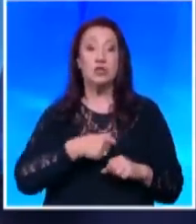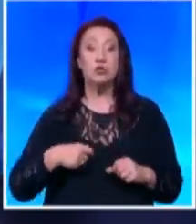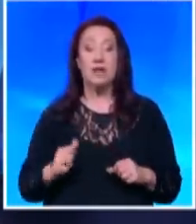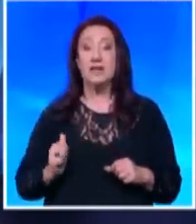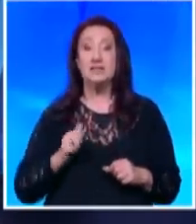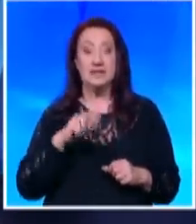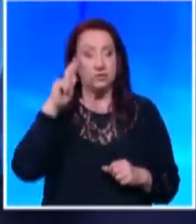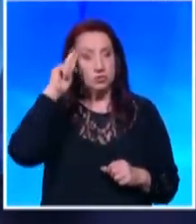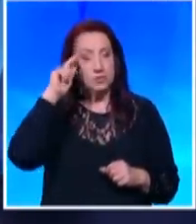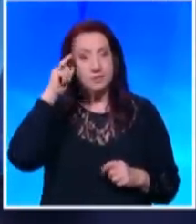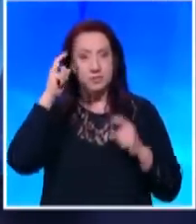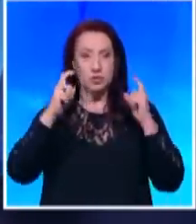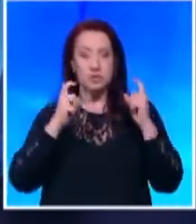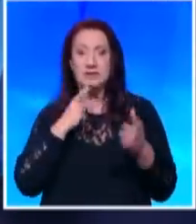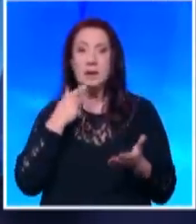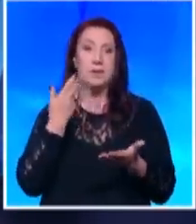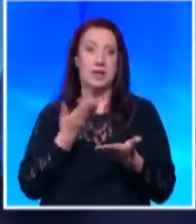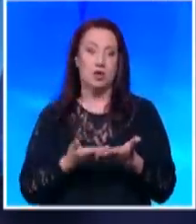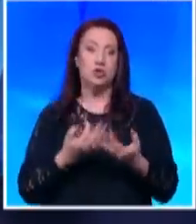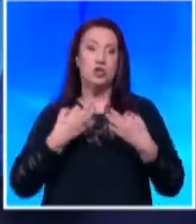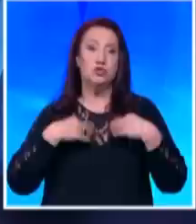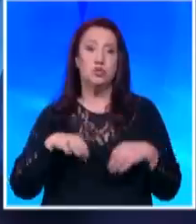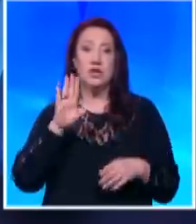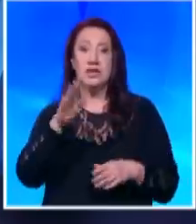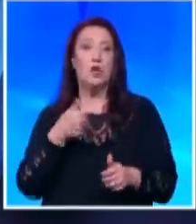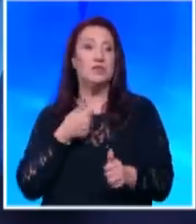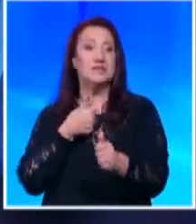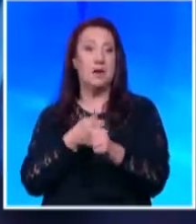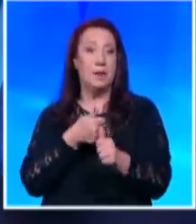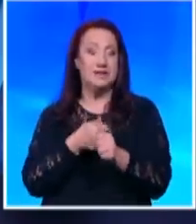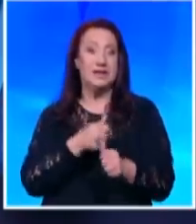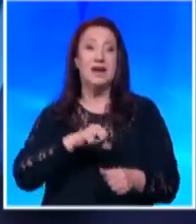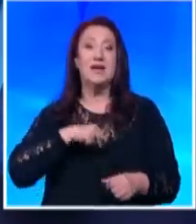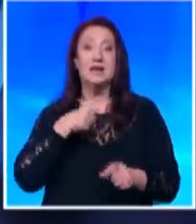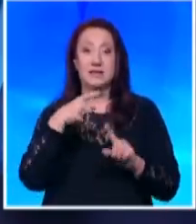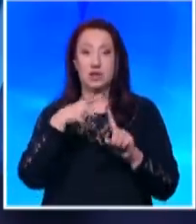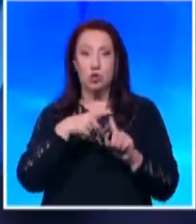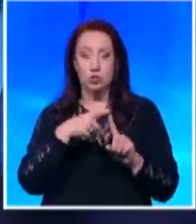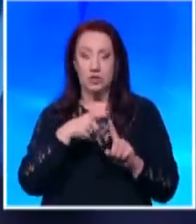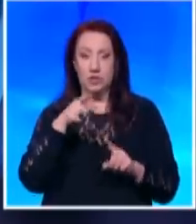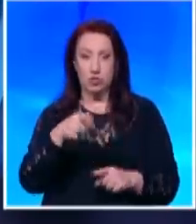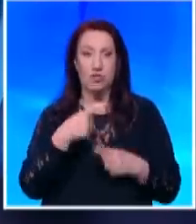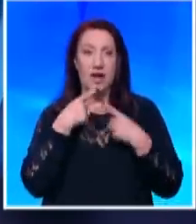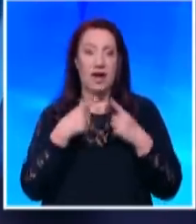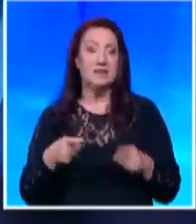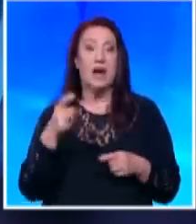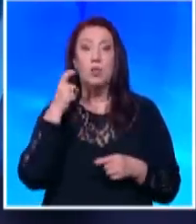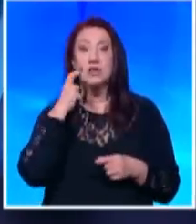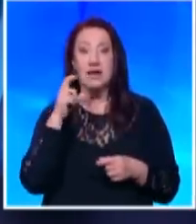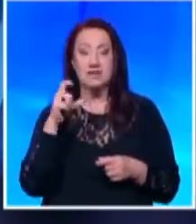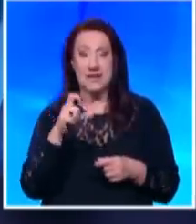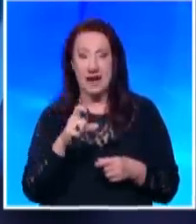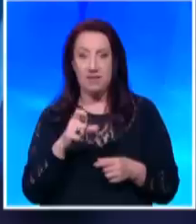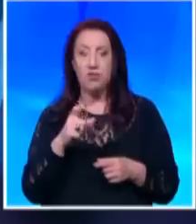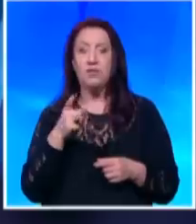висшите магистрати да освободят от длъжност заместникът му Ясен Тодоров. Това заяви Борислав Сарафов пред Националното радио с